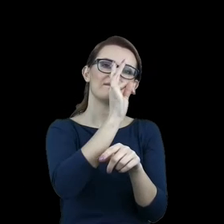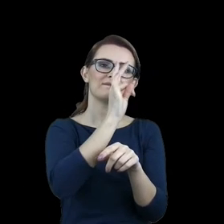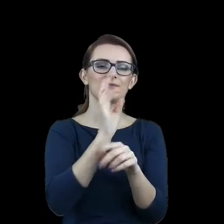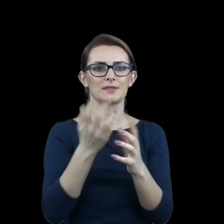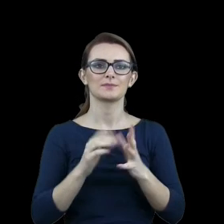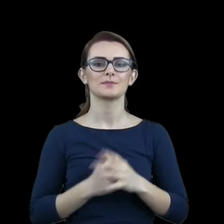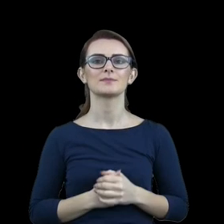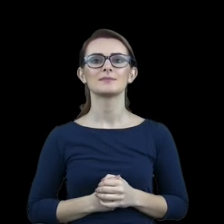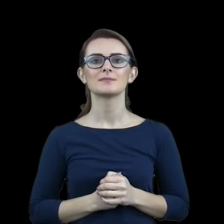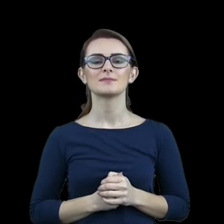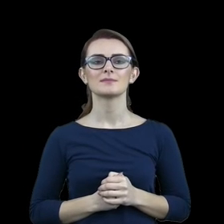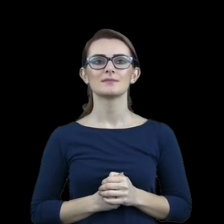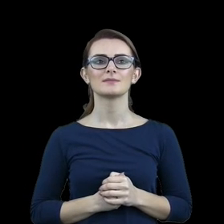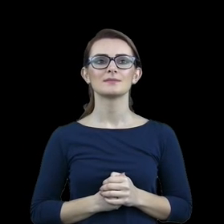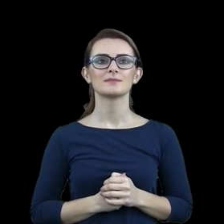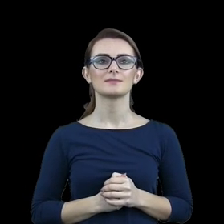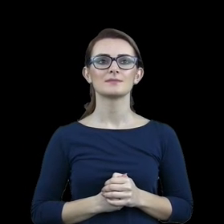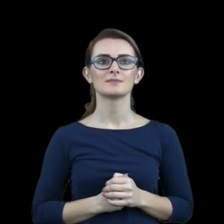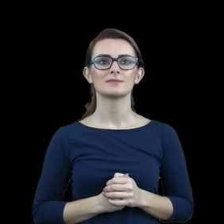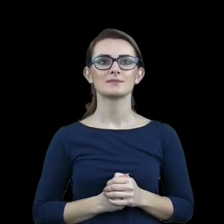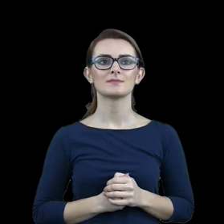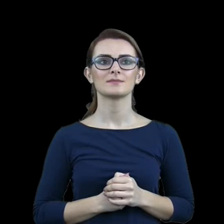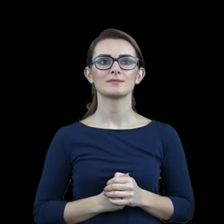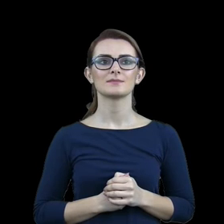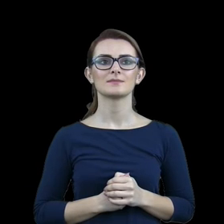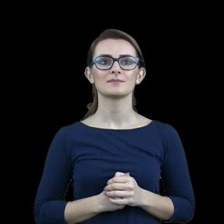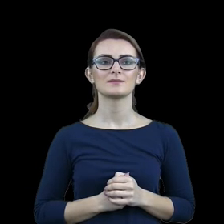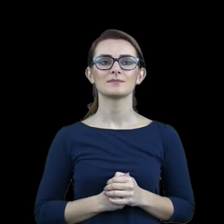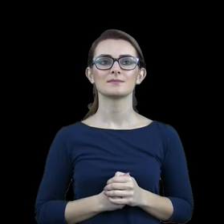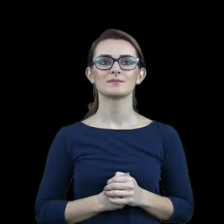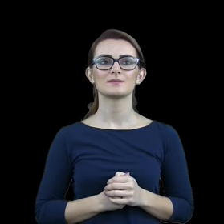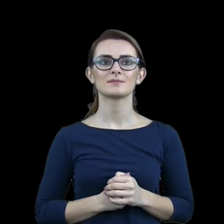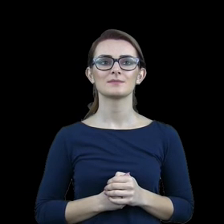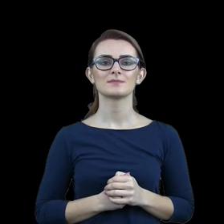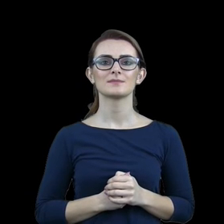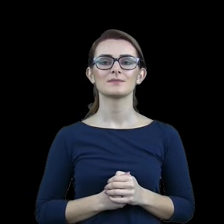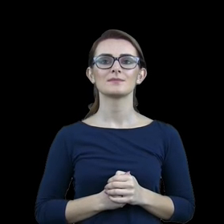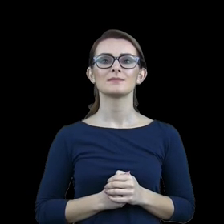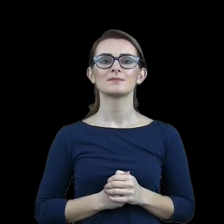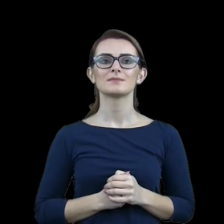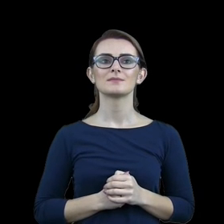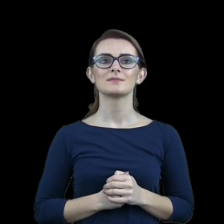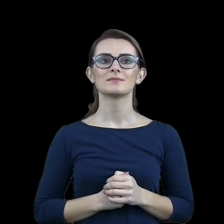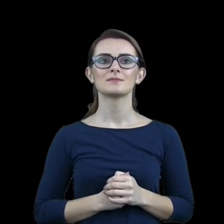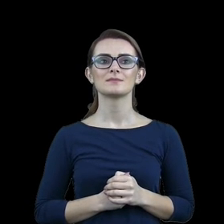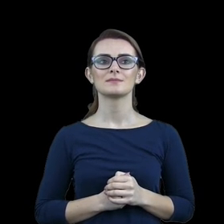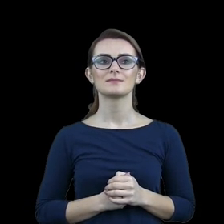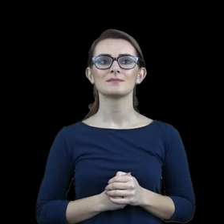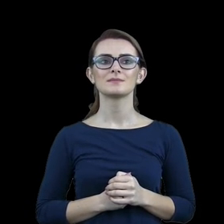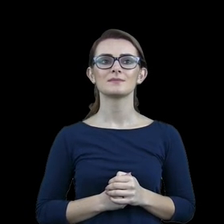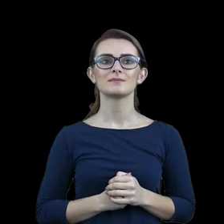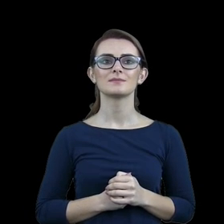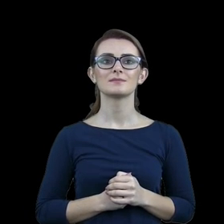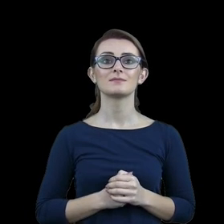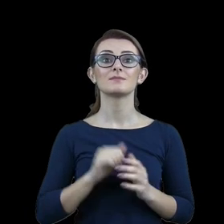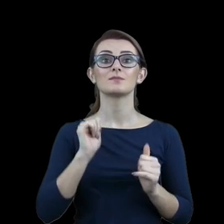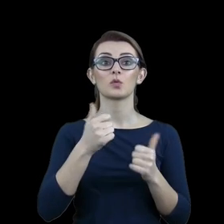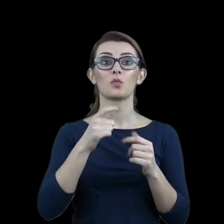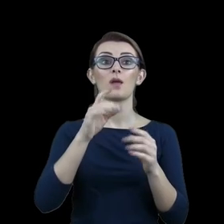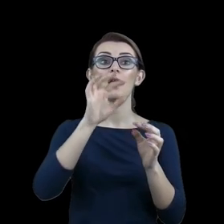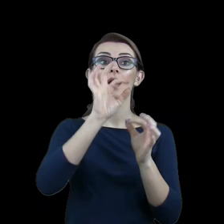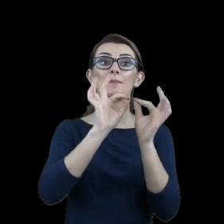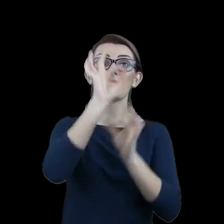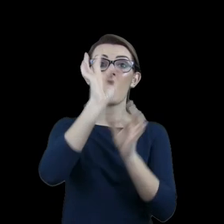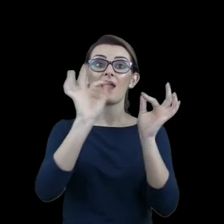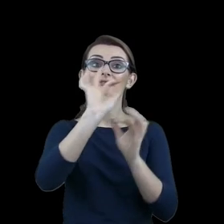będą miały wspólne. No i tutaj będzie 120 stopni powiedzmy. I tutaj sobie wezmę literkę F. Czyli miara